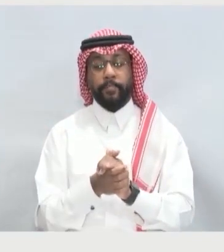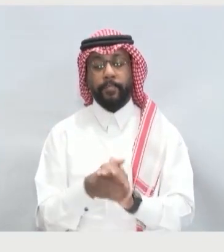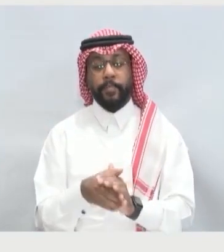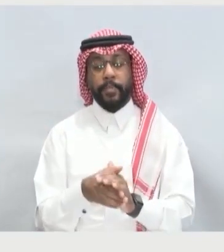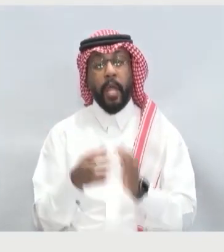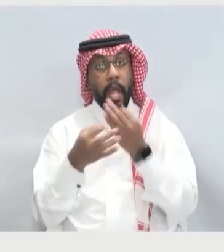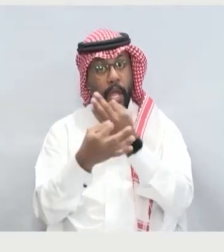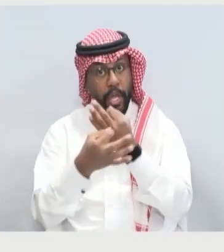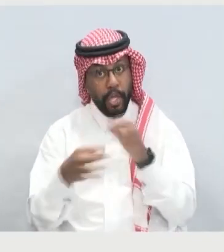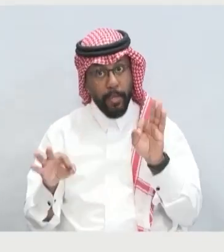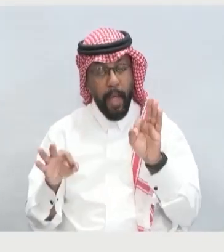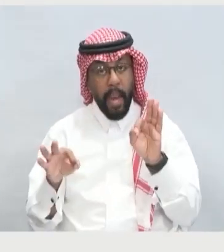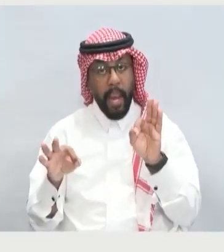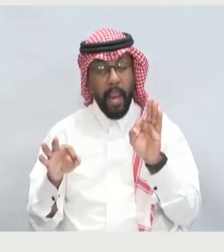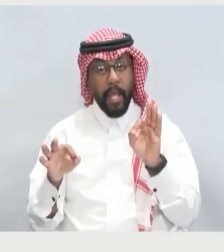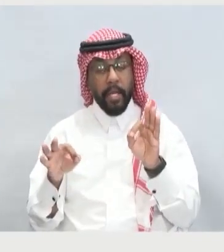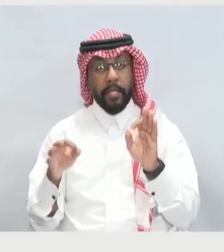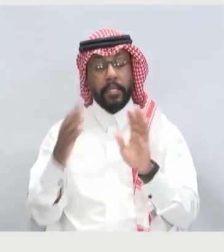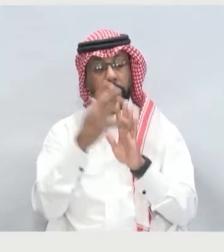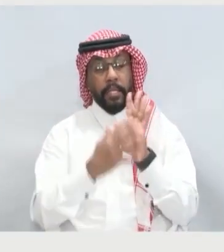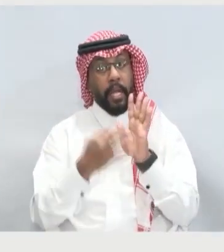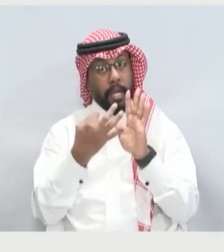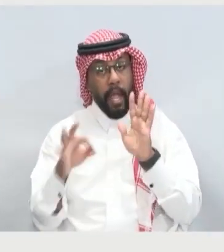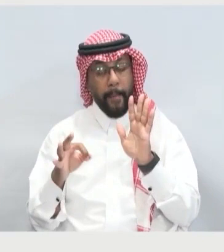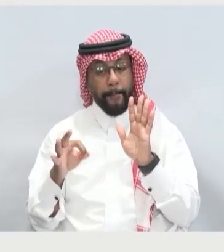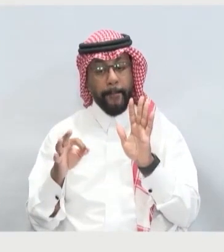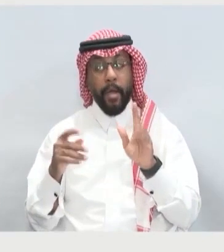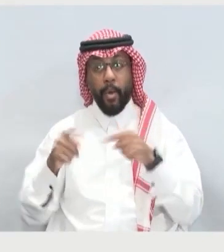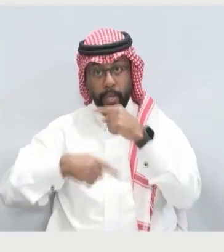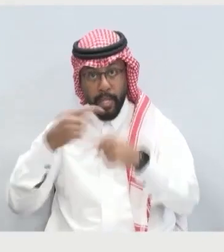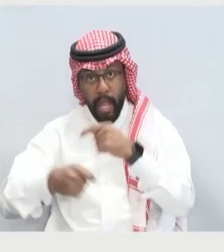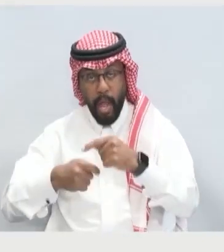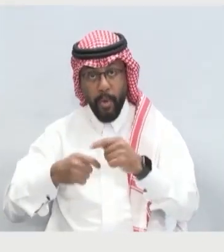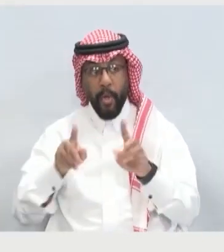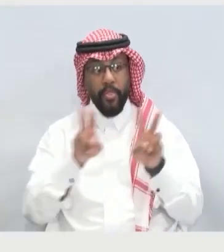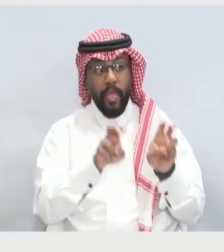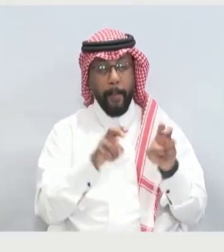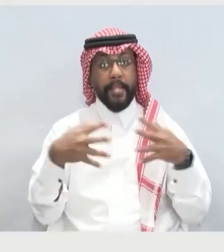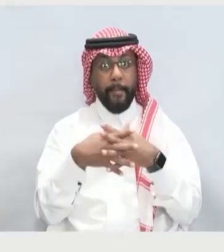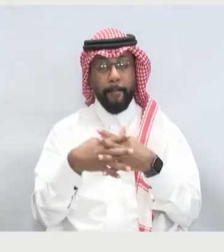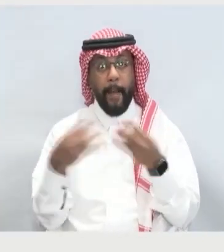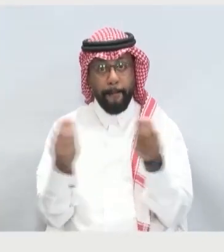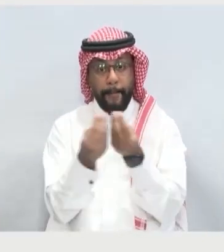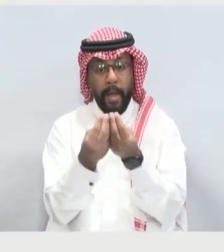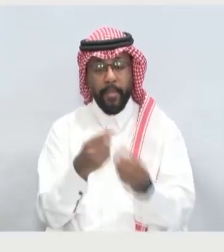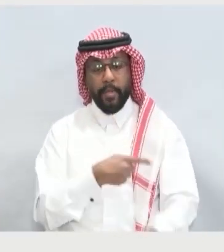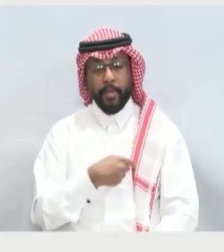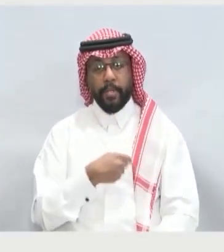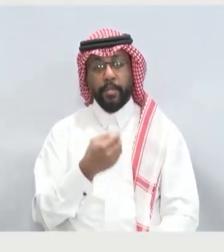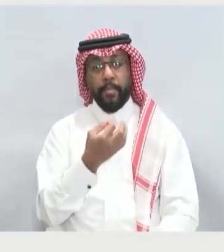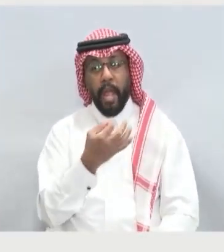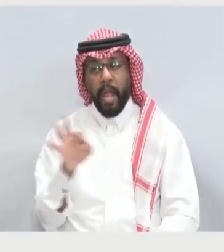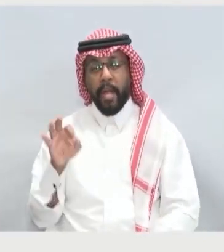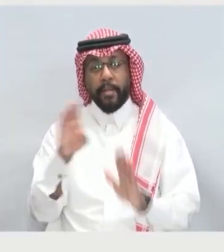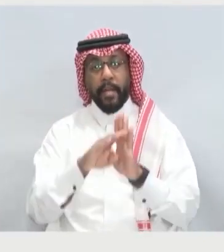باجمالي الاصول اذا اصول متداوله والاصول الثابته نجمعهم وذلك يسمى باجمالي